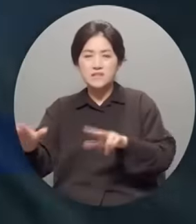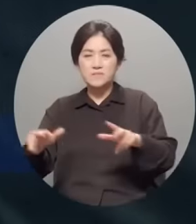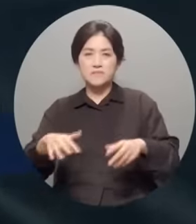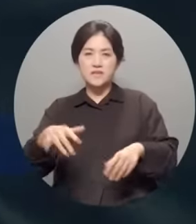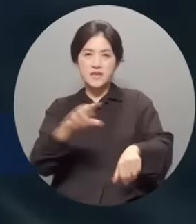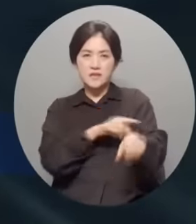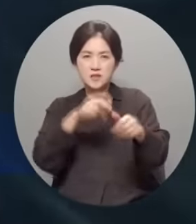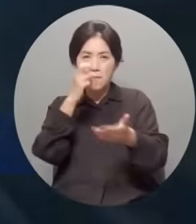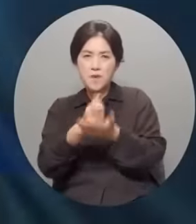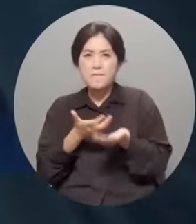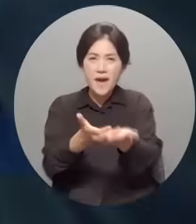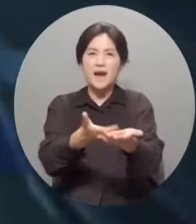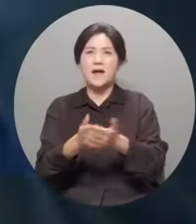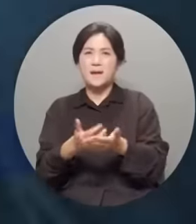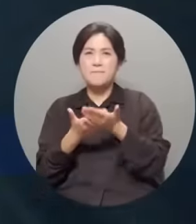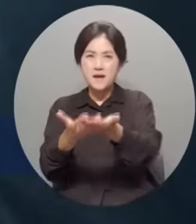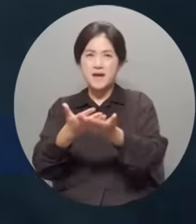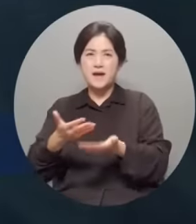특검 발의하라!